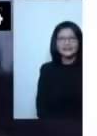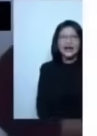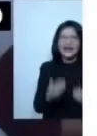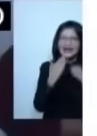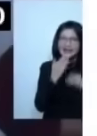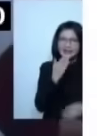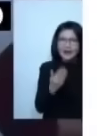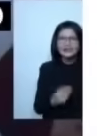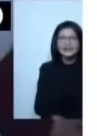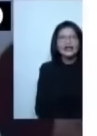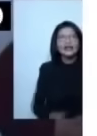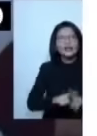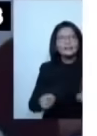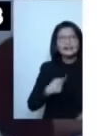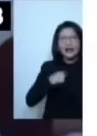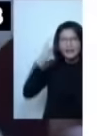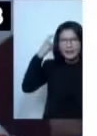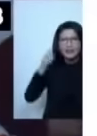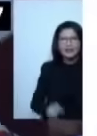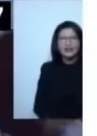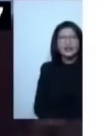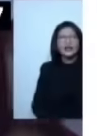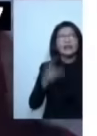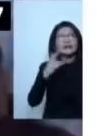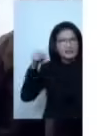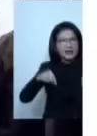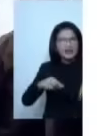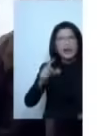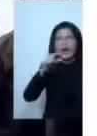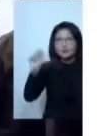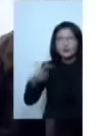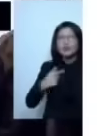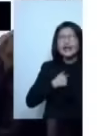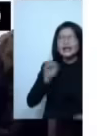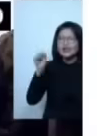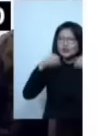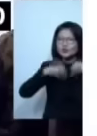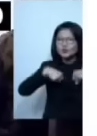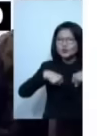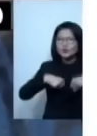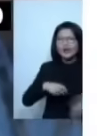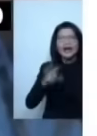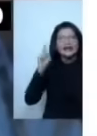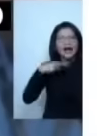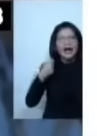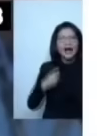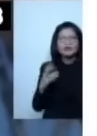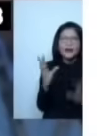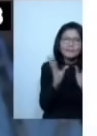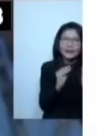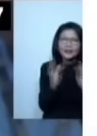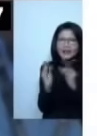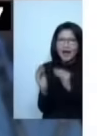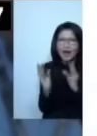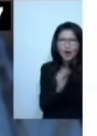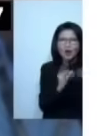ini KPU membagi sebanyak enam segmen dalam agenda Debat Capres yang pertama ini dikatakan dari ke-400 relawan ataupun pendukung yang